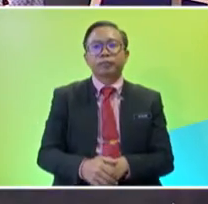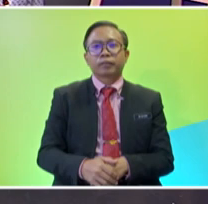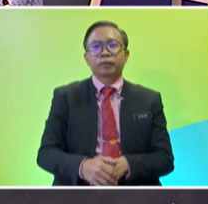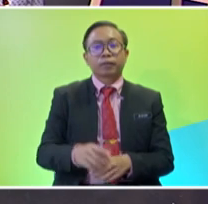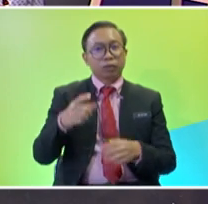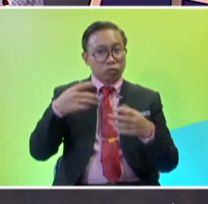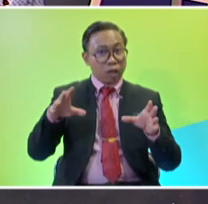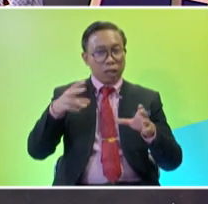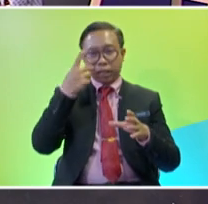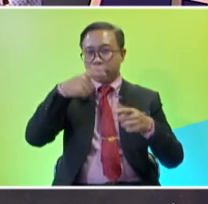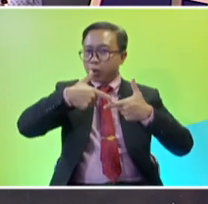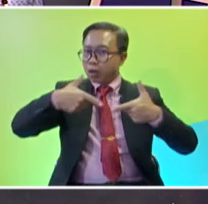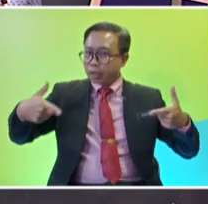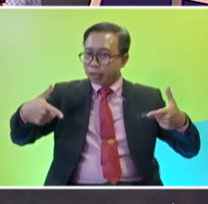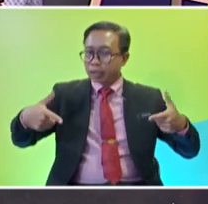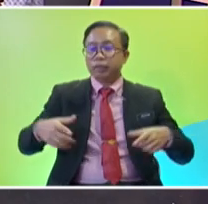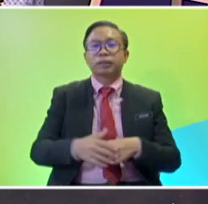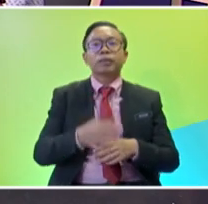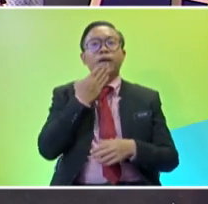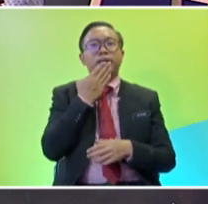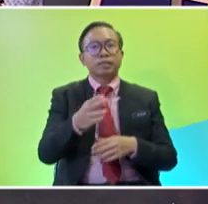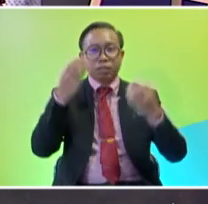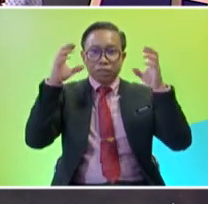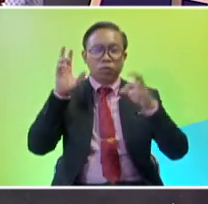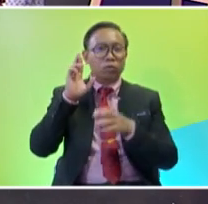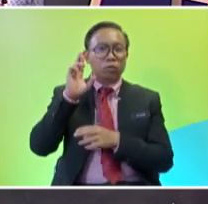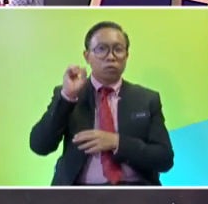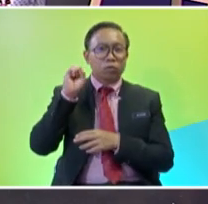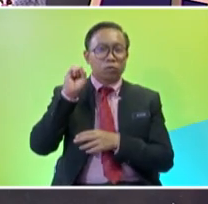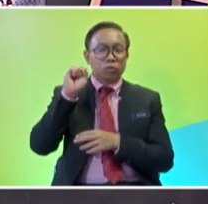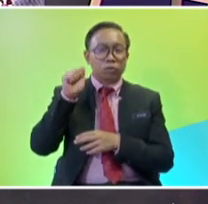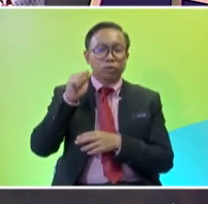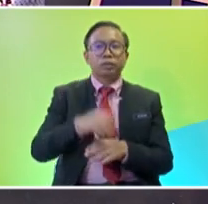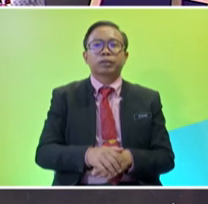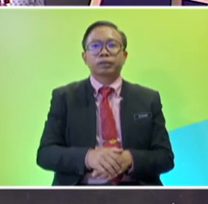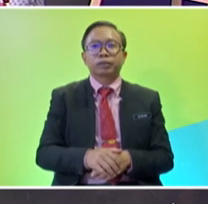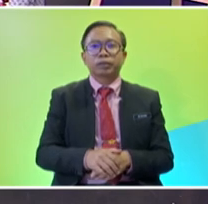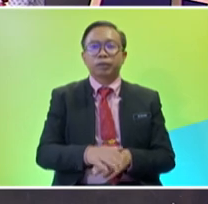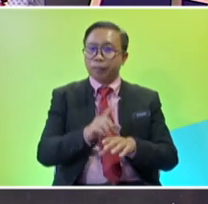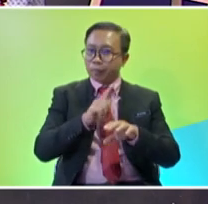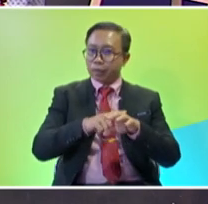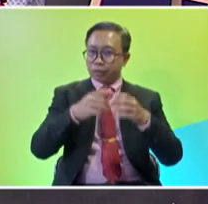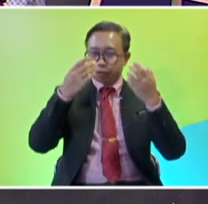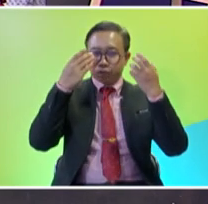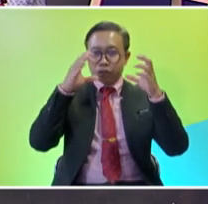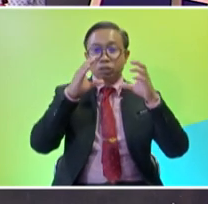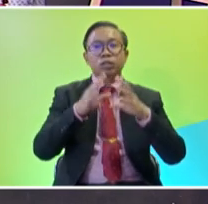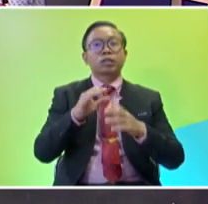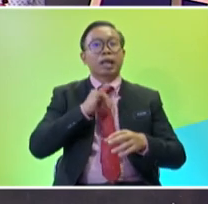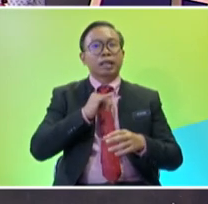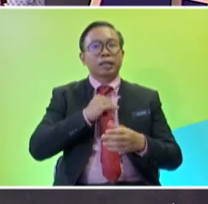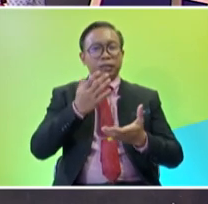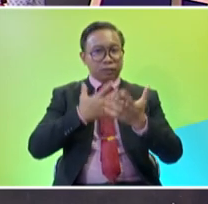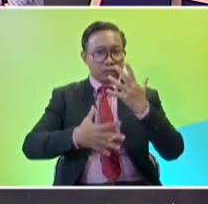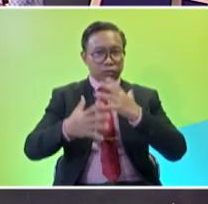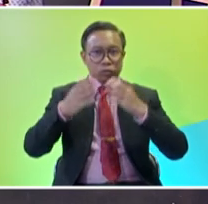pautan sekarang Terima kasih juga dan tidak lupa juga kepada Cik eh juru bahasa isyarat kita